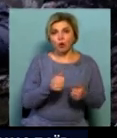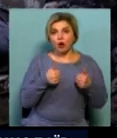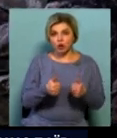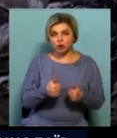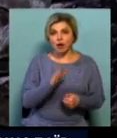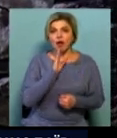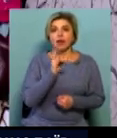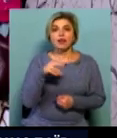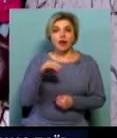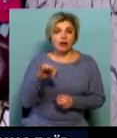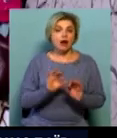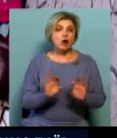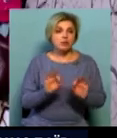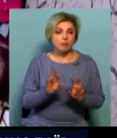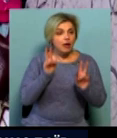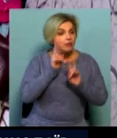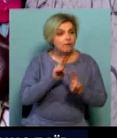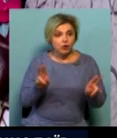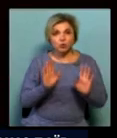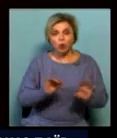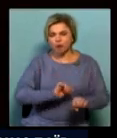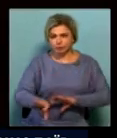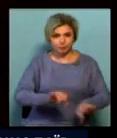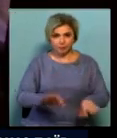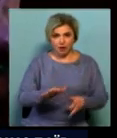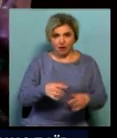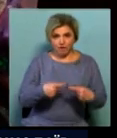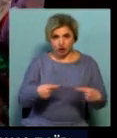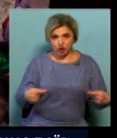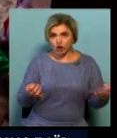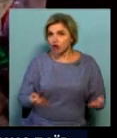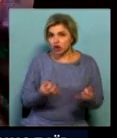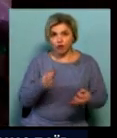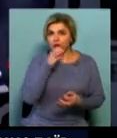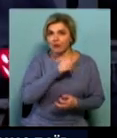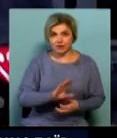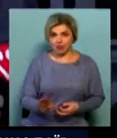Нелі Яровенко розповідає, невідомі лише порозкидали речі, майже нічого не взявши.